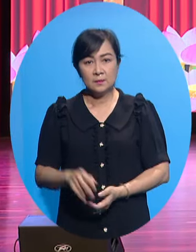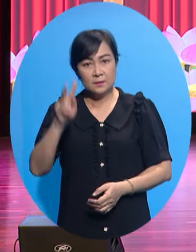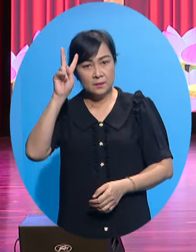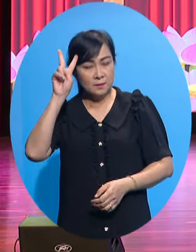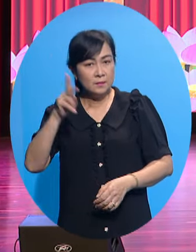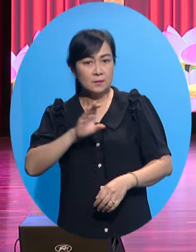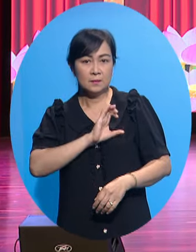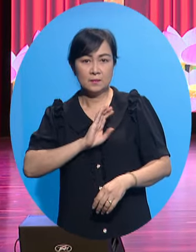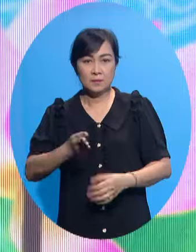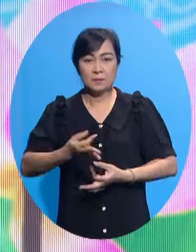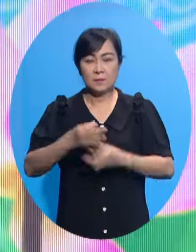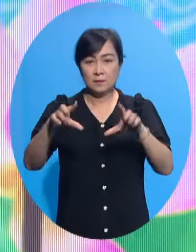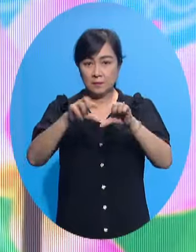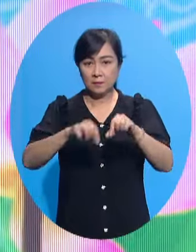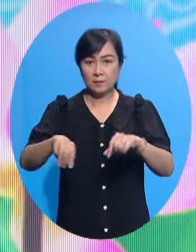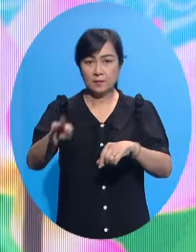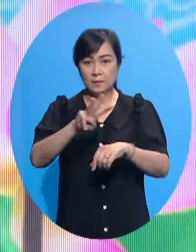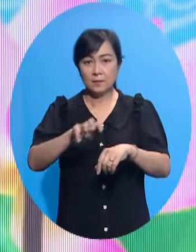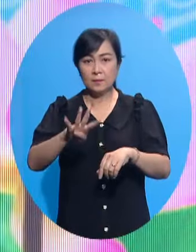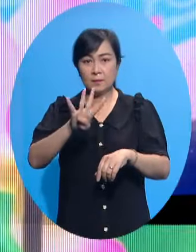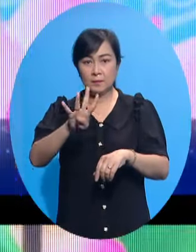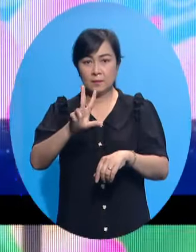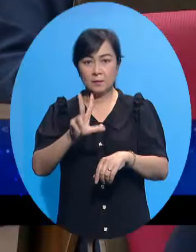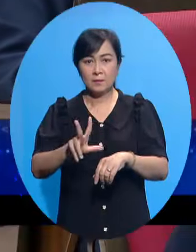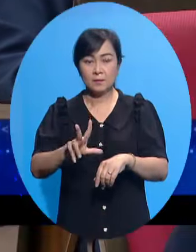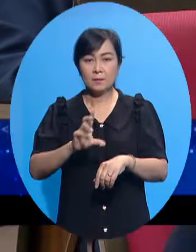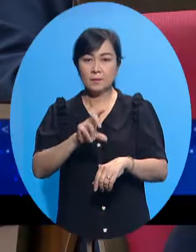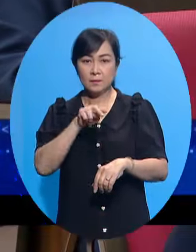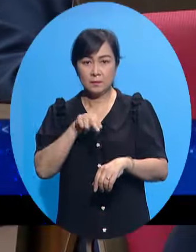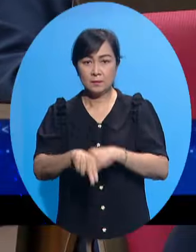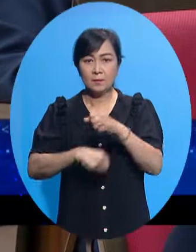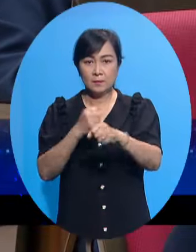Đợt này, Học viện Cán bộ trao bằng cho 348 tân cử nhân chính quy niên khóa